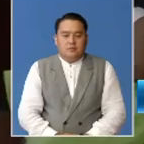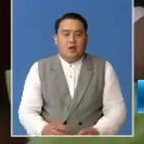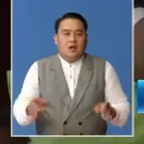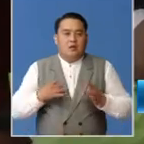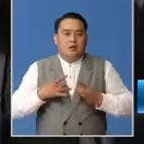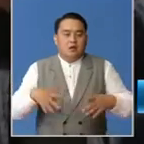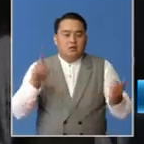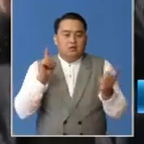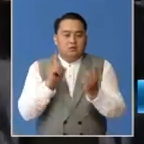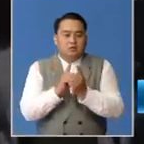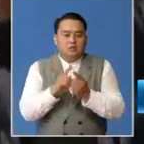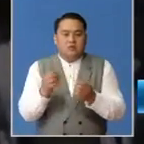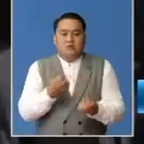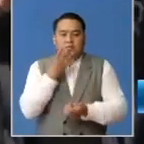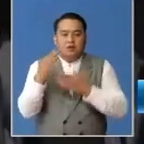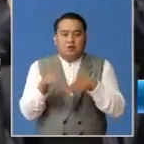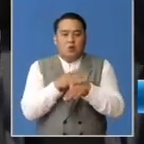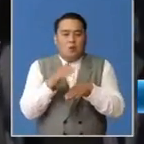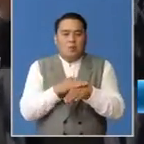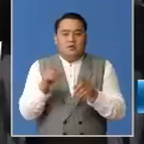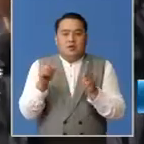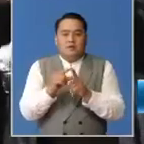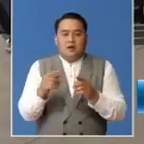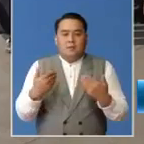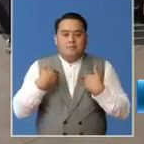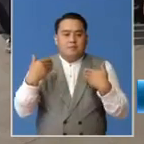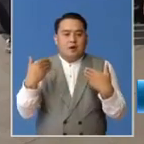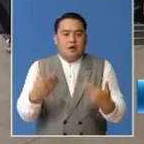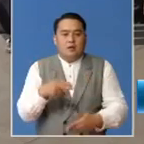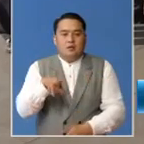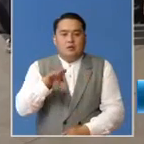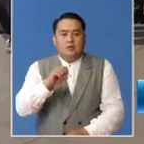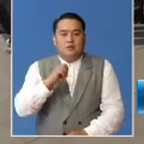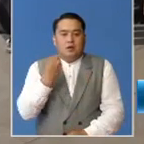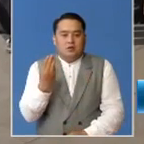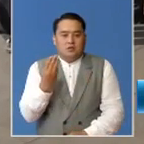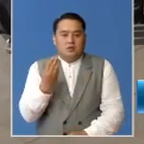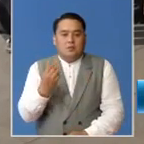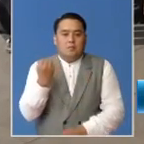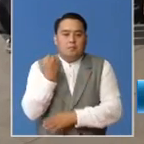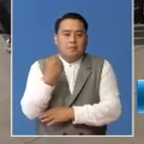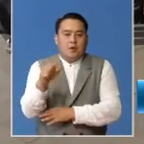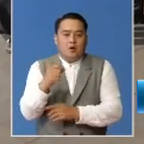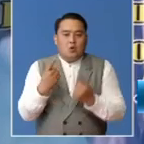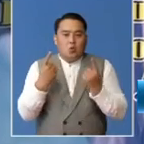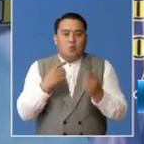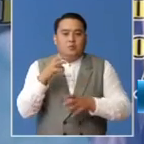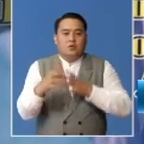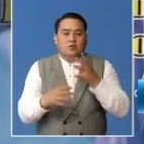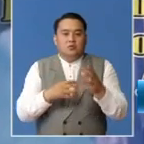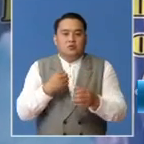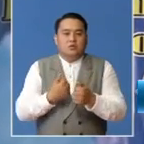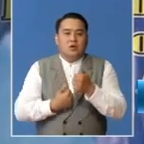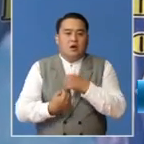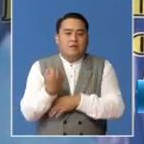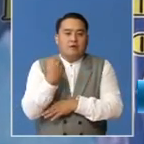Торжественная встреча, цветы и овации, добрые слова и поздравления. Все это для Дильдаш Куришбаевой. Многократная победительница крупнейших международных стартов